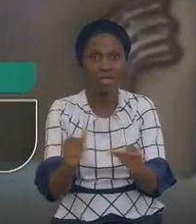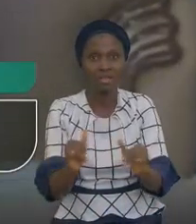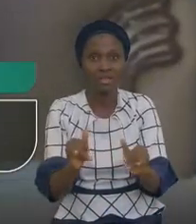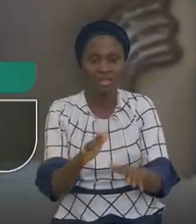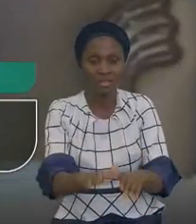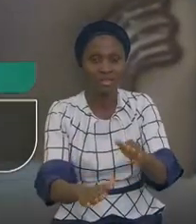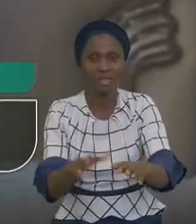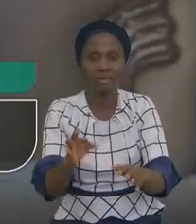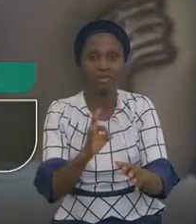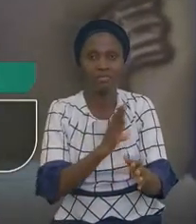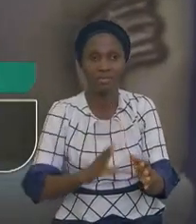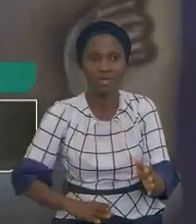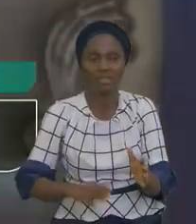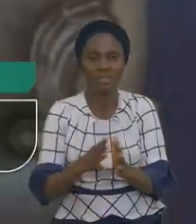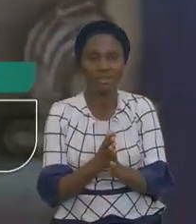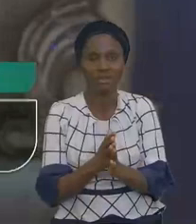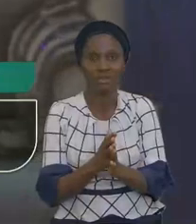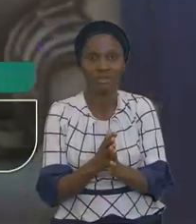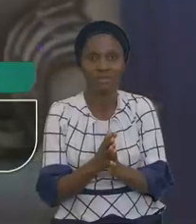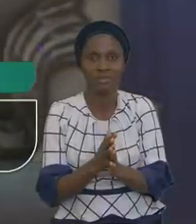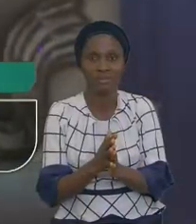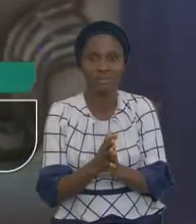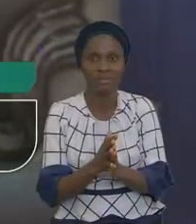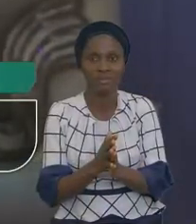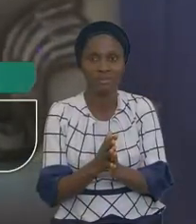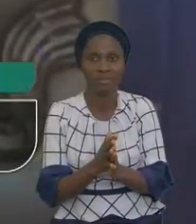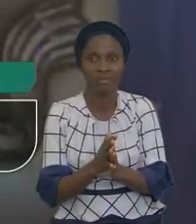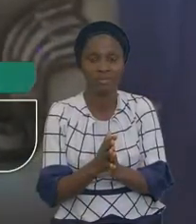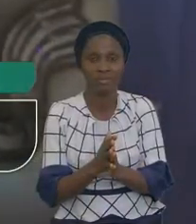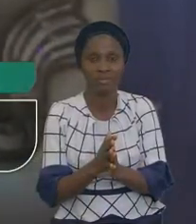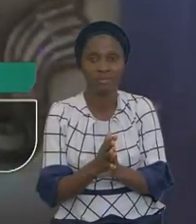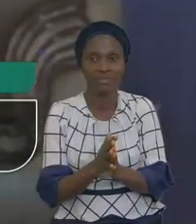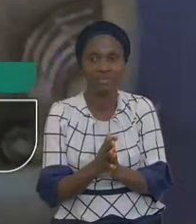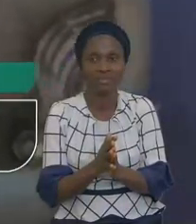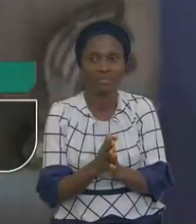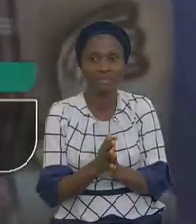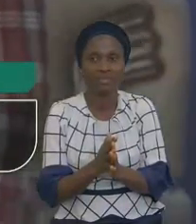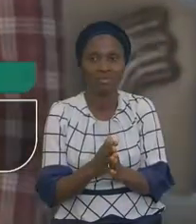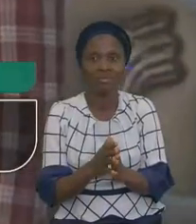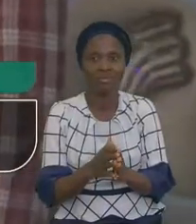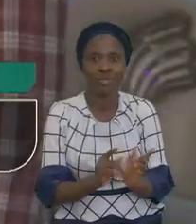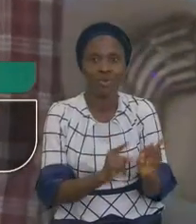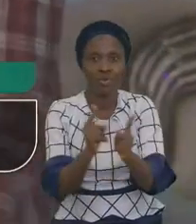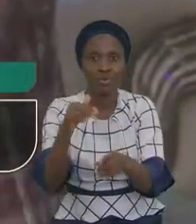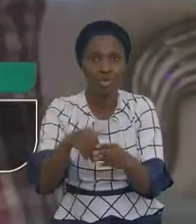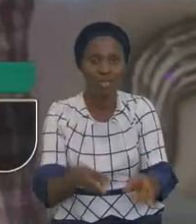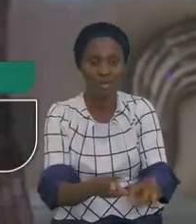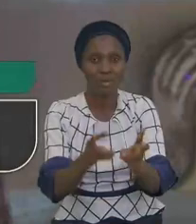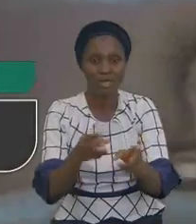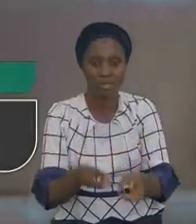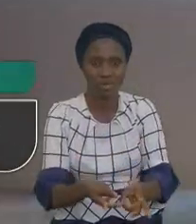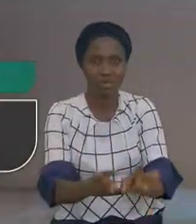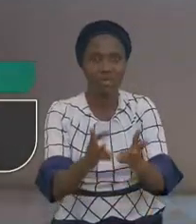qui est un modèle de succès, qui est le chemin qui mène au succès, qui est l'exemple parfait